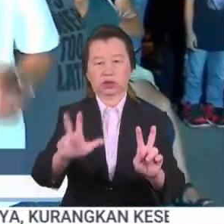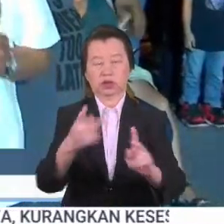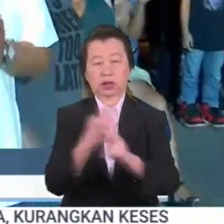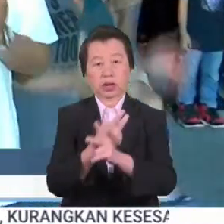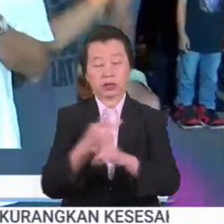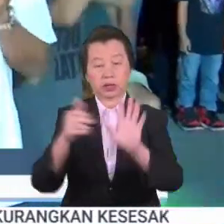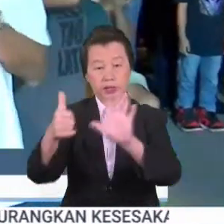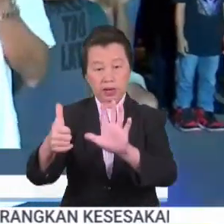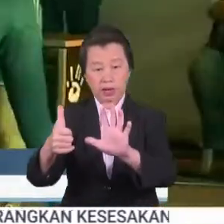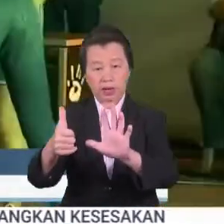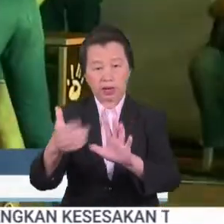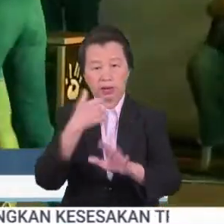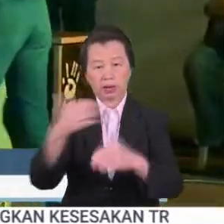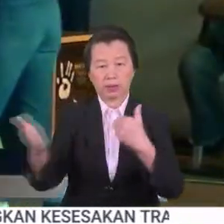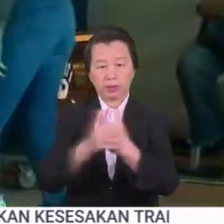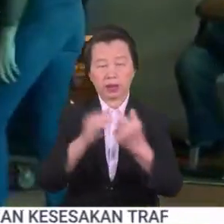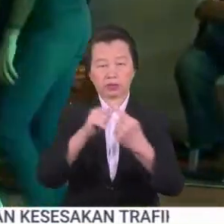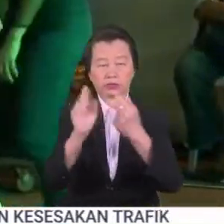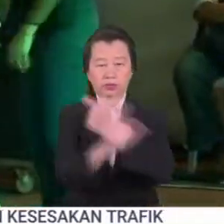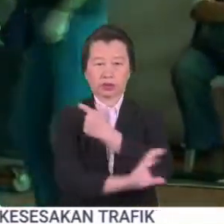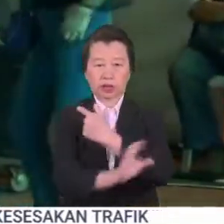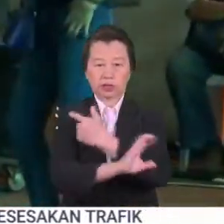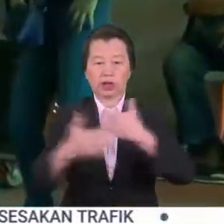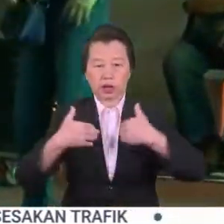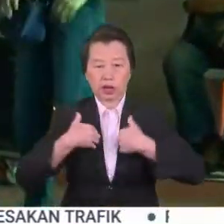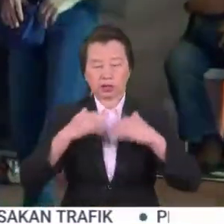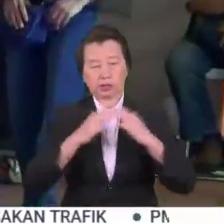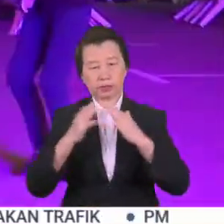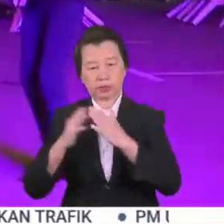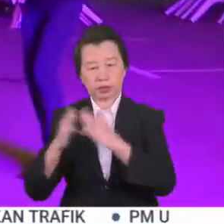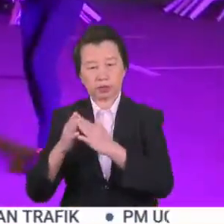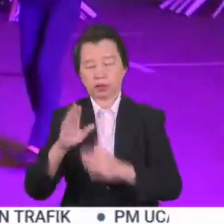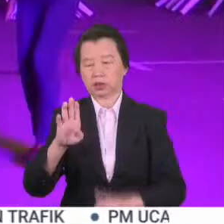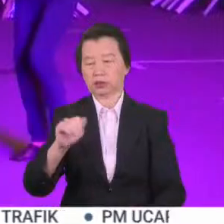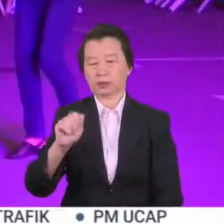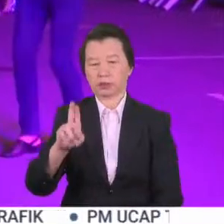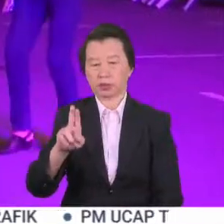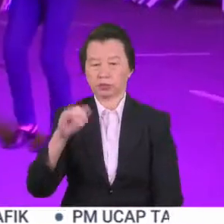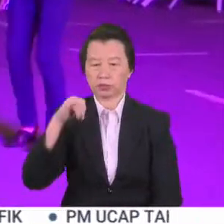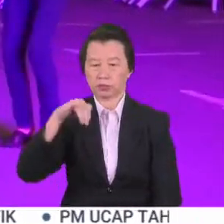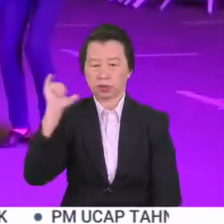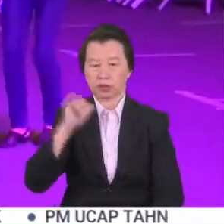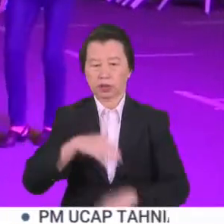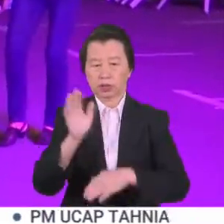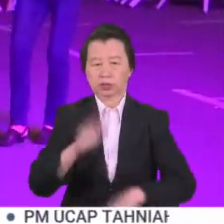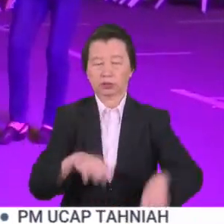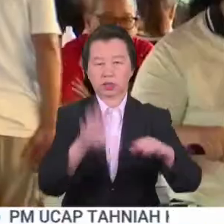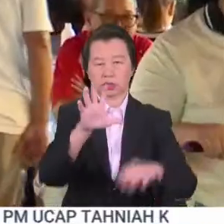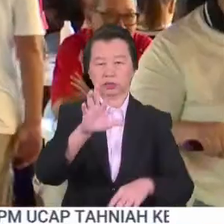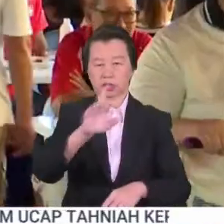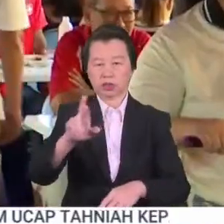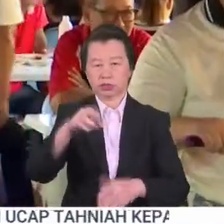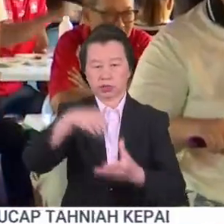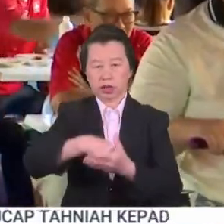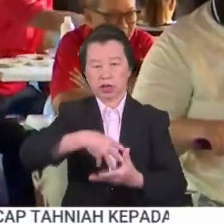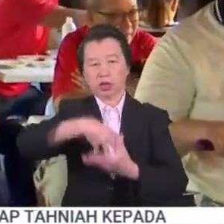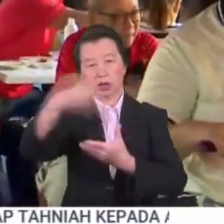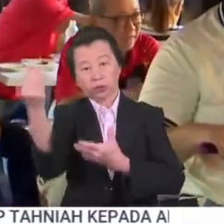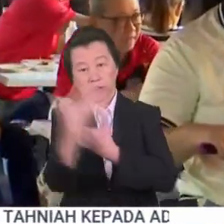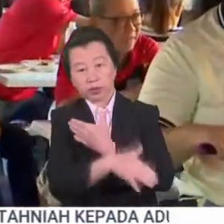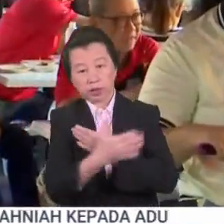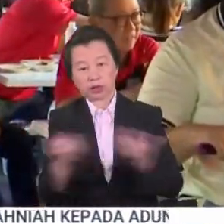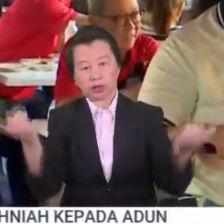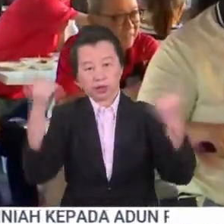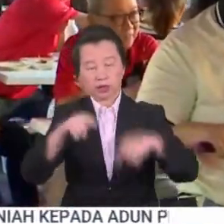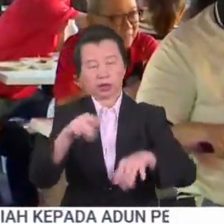keenam bertemakan back to country yang berlangsung diek seniawan baut semalam lebih 5000 pengunjung dari dalam dan luar negara